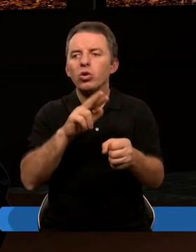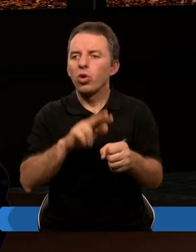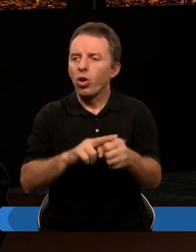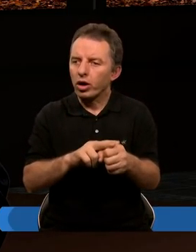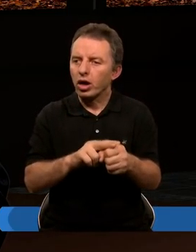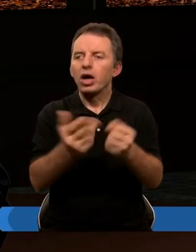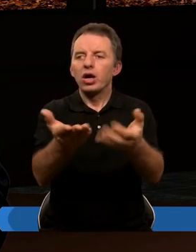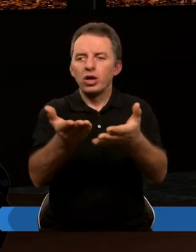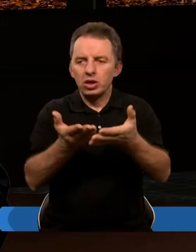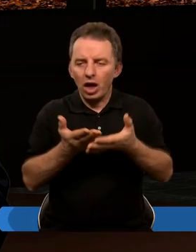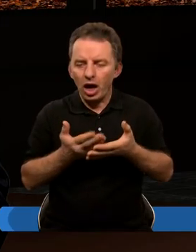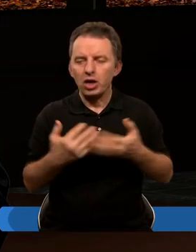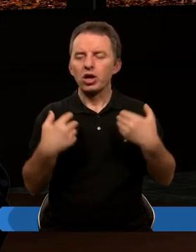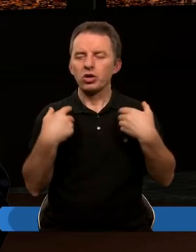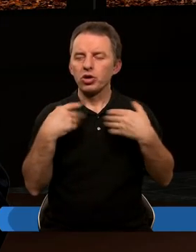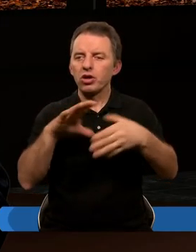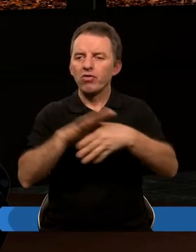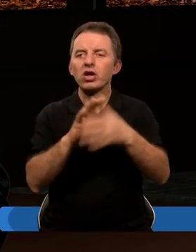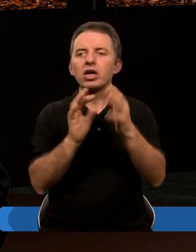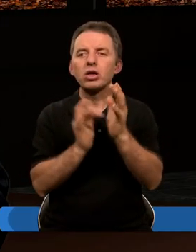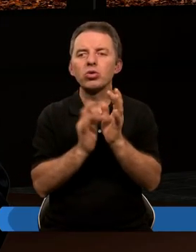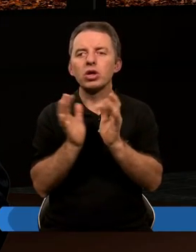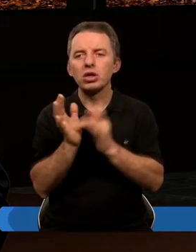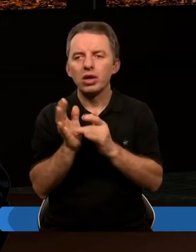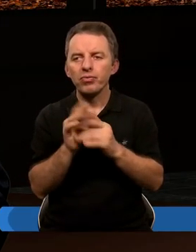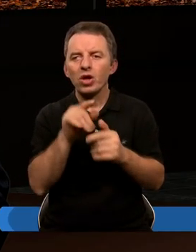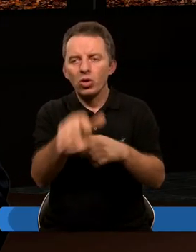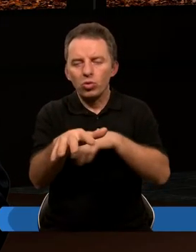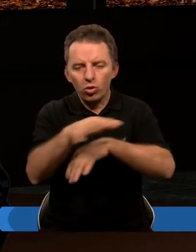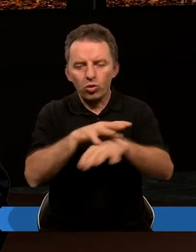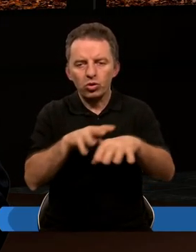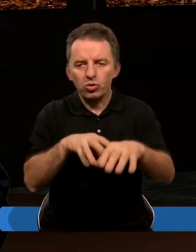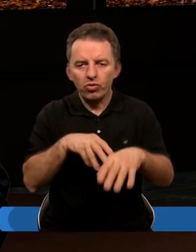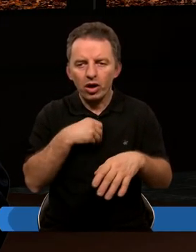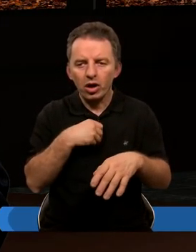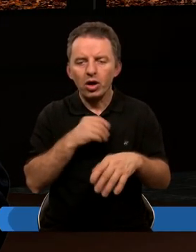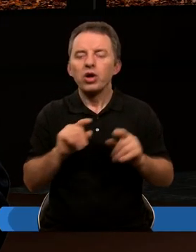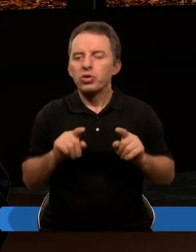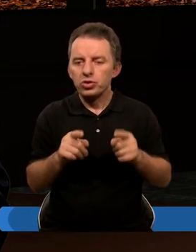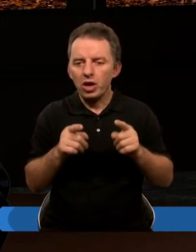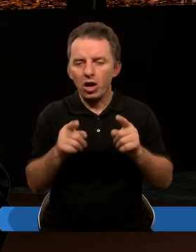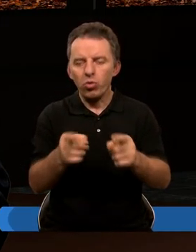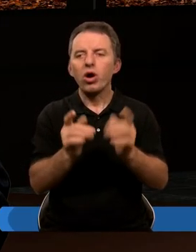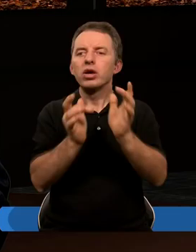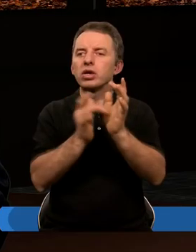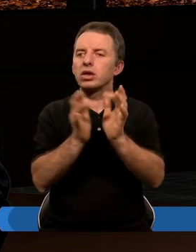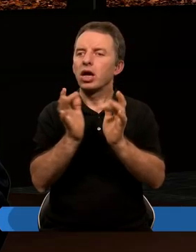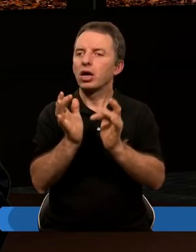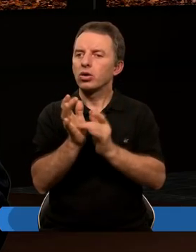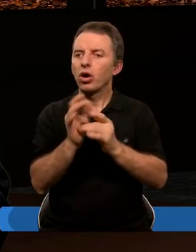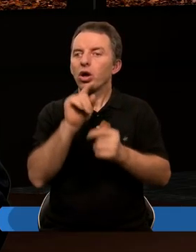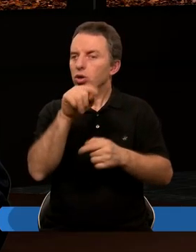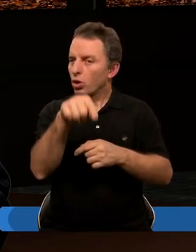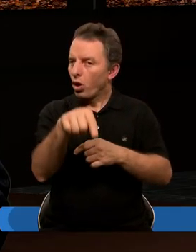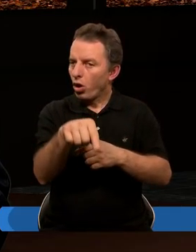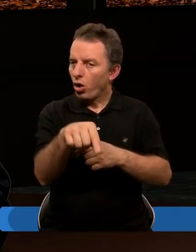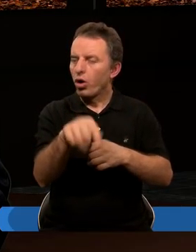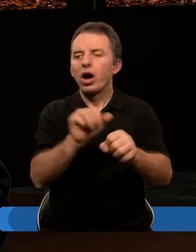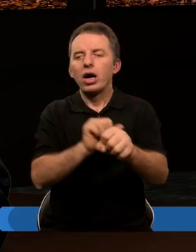które daje życie w Chrystusie Jezusie. Duch Święty i dzieło Jezusa Chrystusa. I to